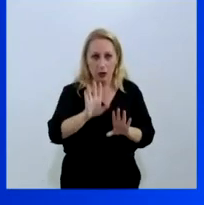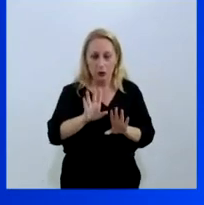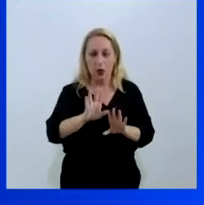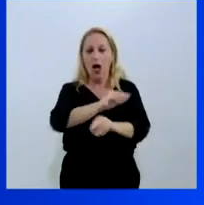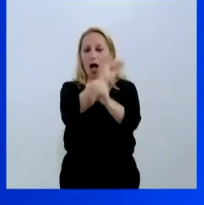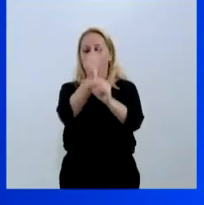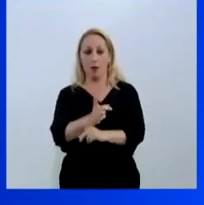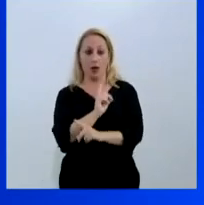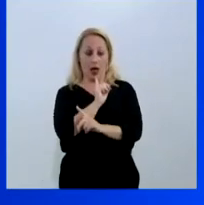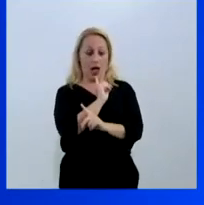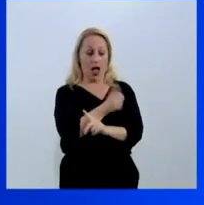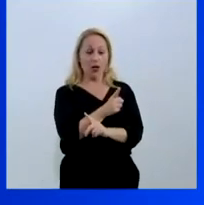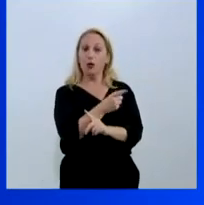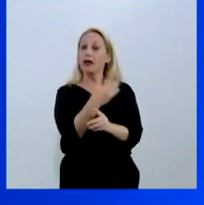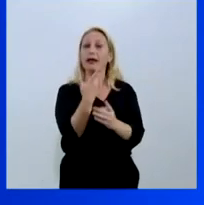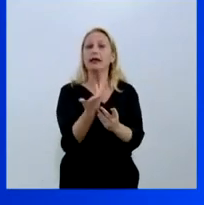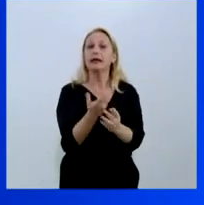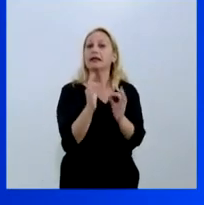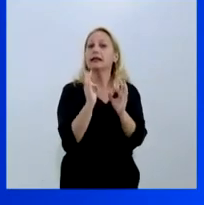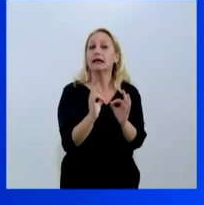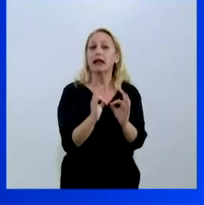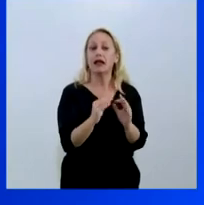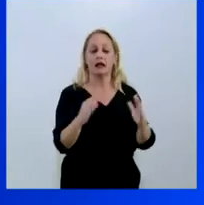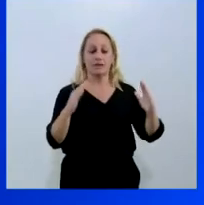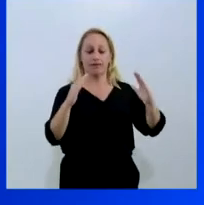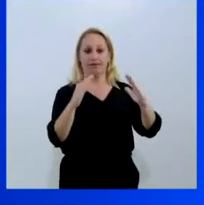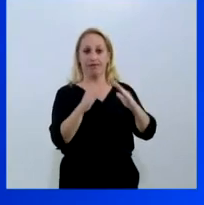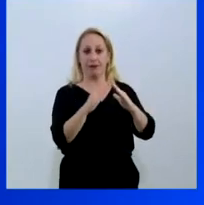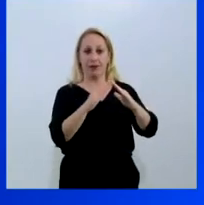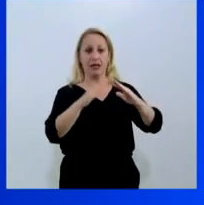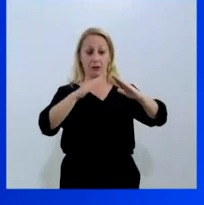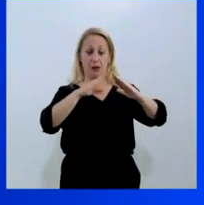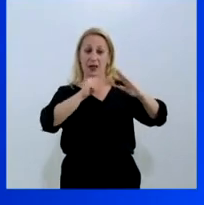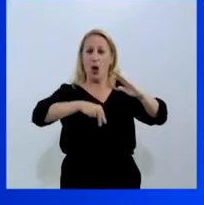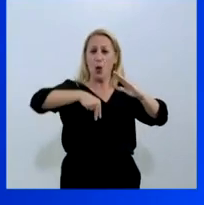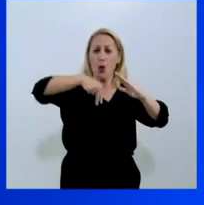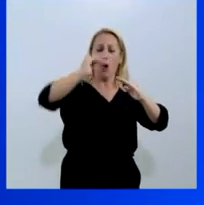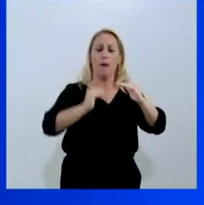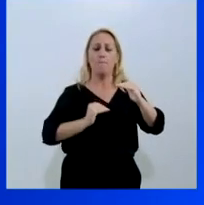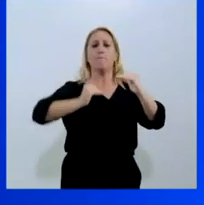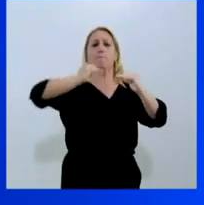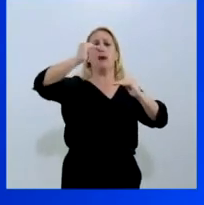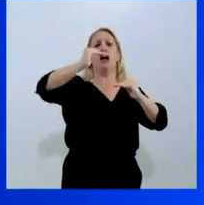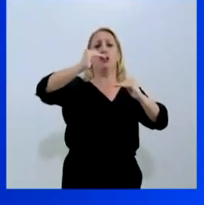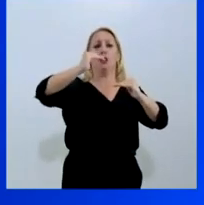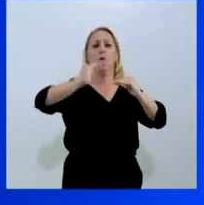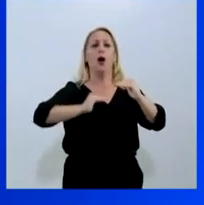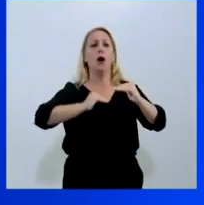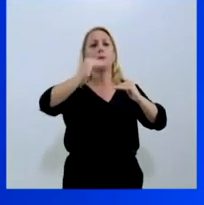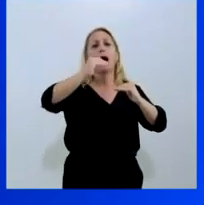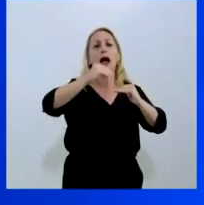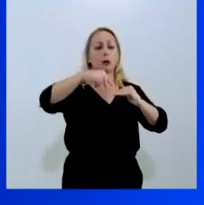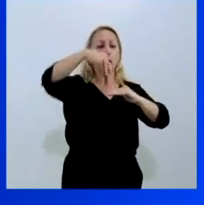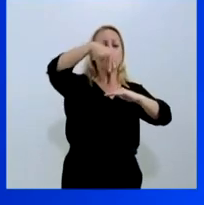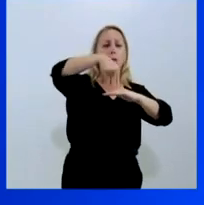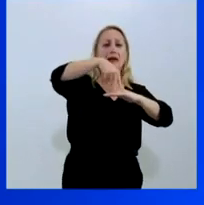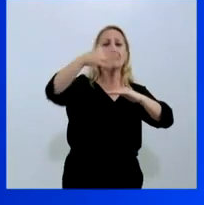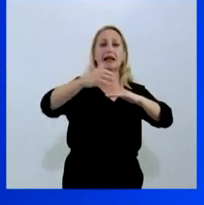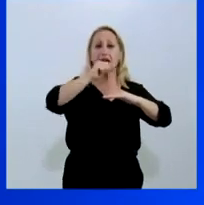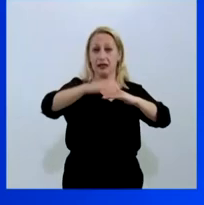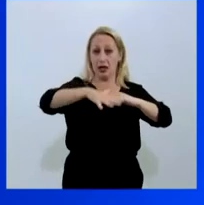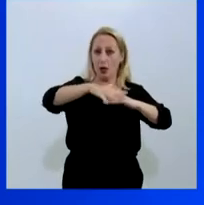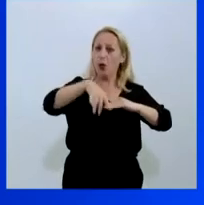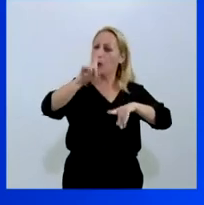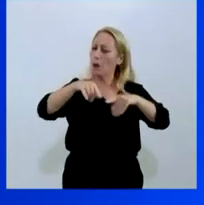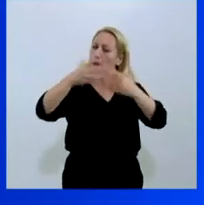εντολή θα έλεγα της πολιτικής προστασίας είναι να ανέβεις σε υψηλότερο όροφο ή σε ψηλό σημείο. Και αυτό εξάλλου έγινε